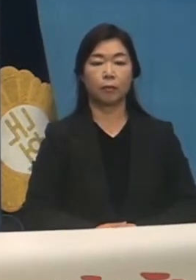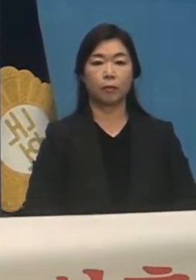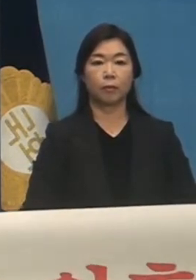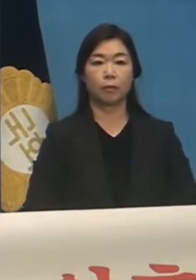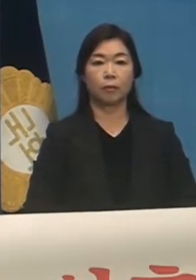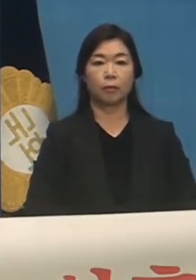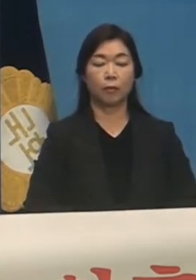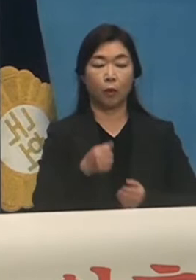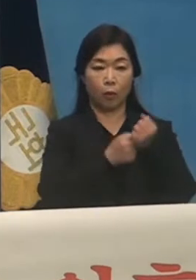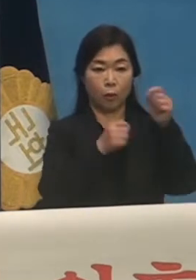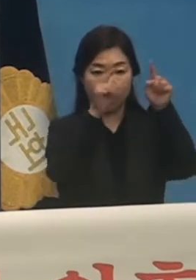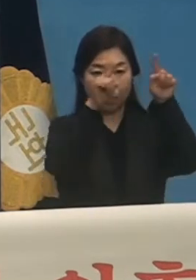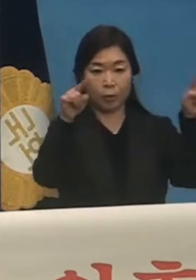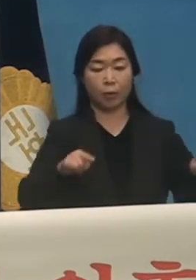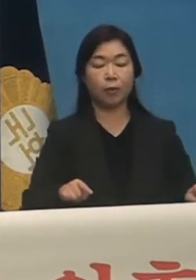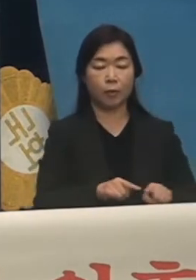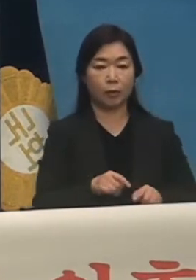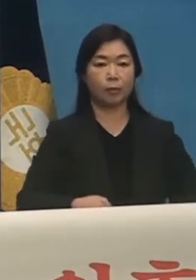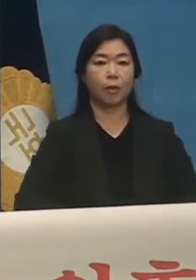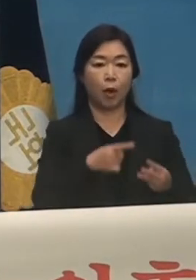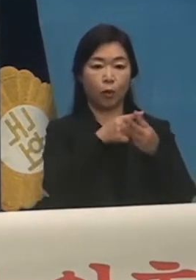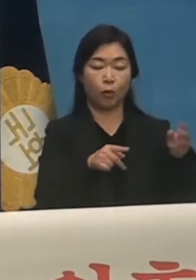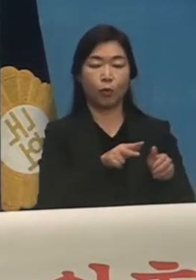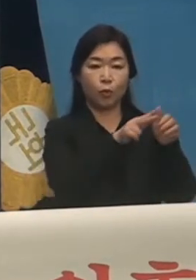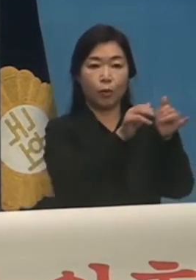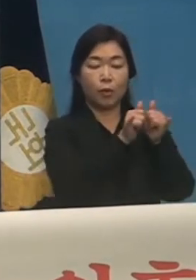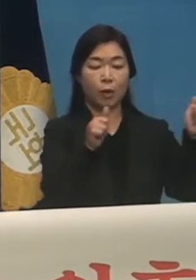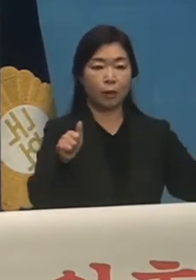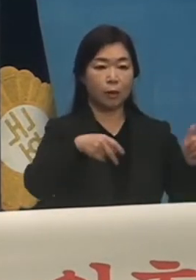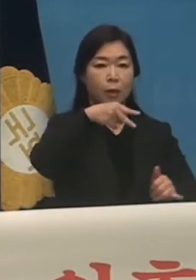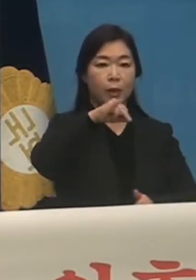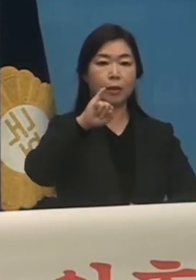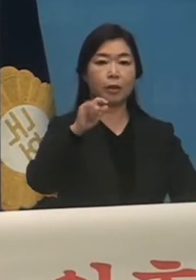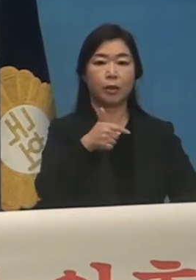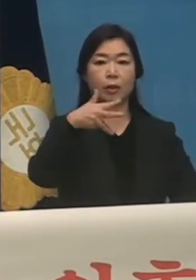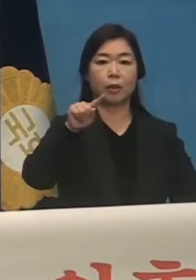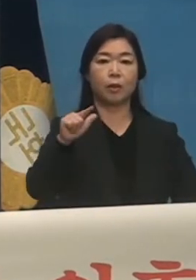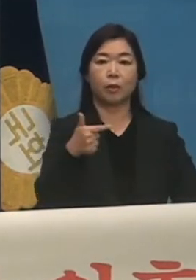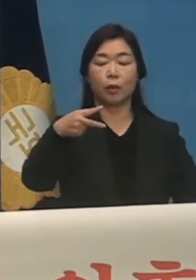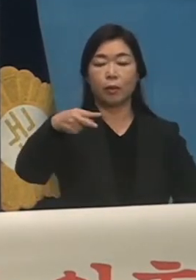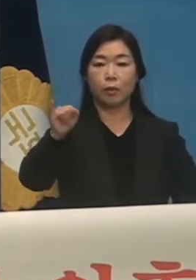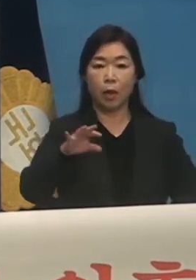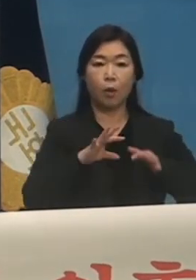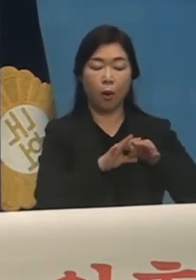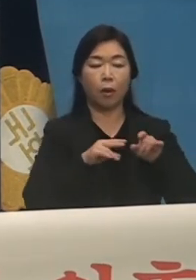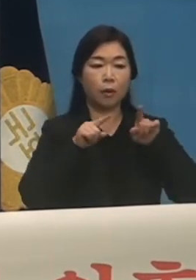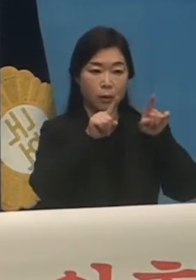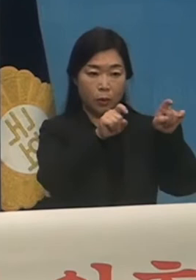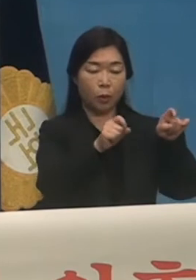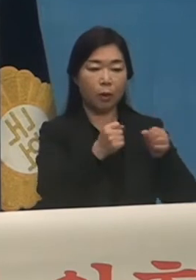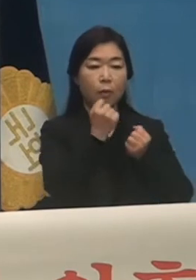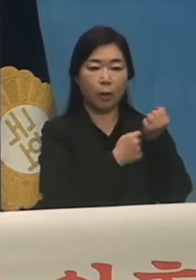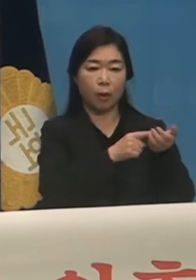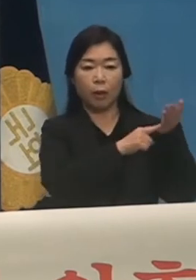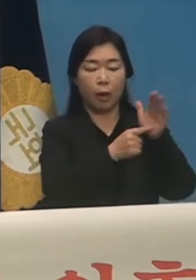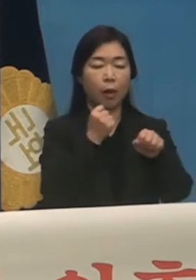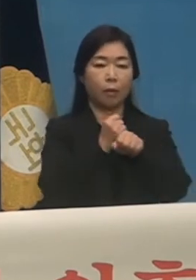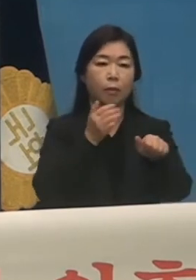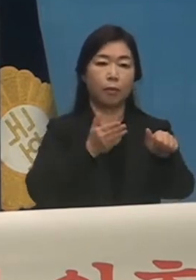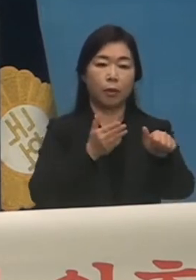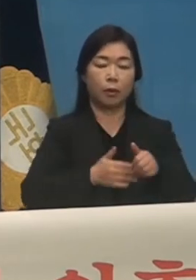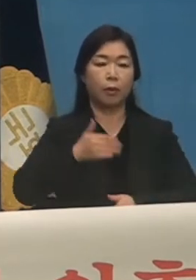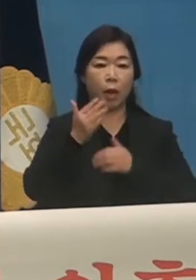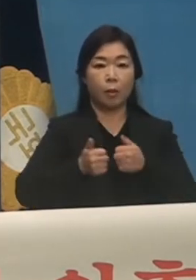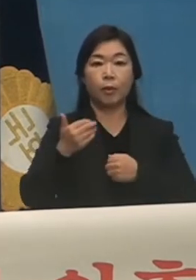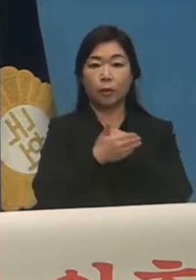성명서. 윤석열 후보는 신천지 관련 의혹을 밝혀라. 하나님의 은혜로 자랑스러운